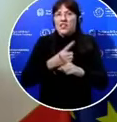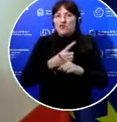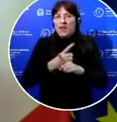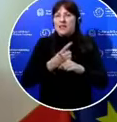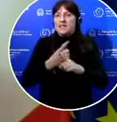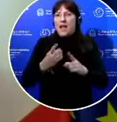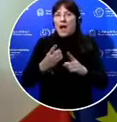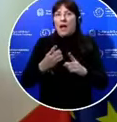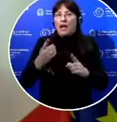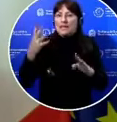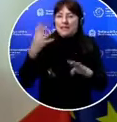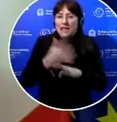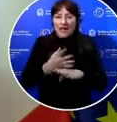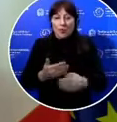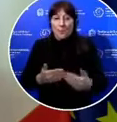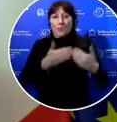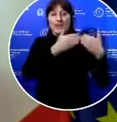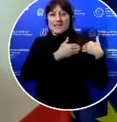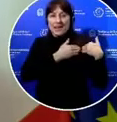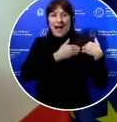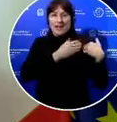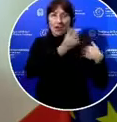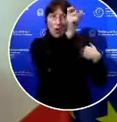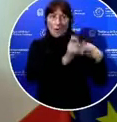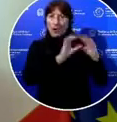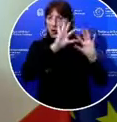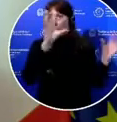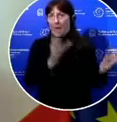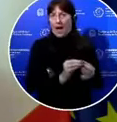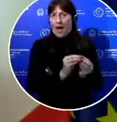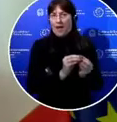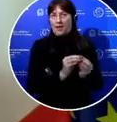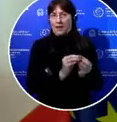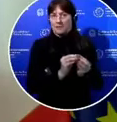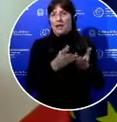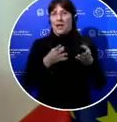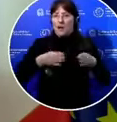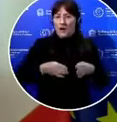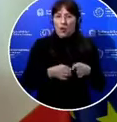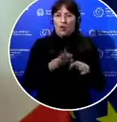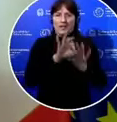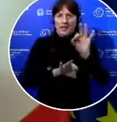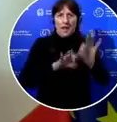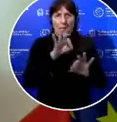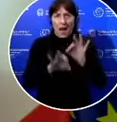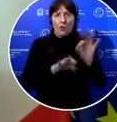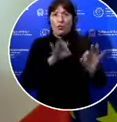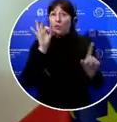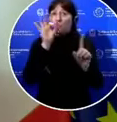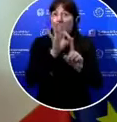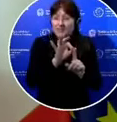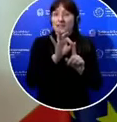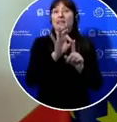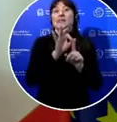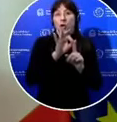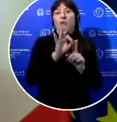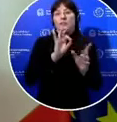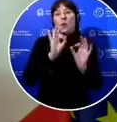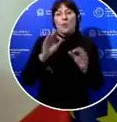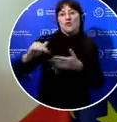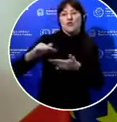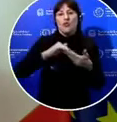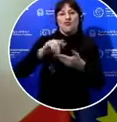in carico globale della persona attraverso percorsi terapeutici che puntino ad un completo reinserimento